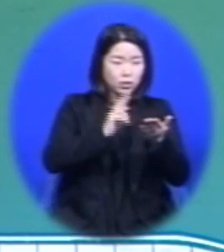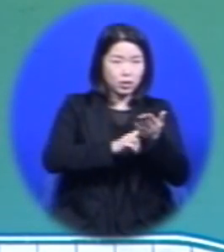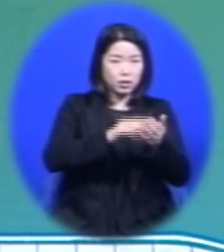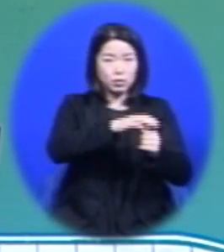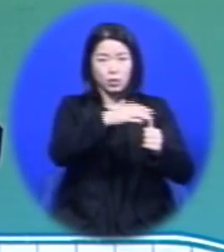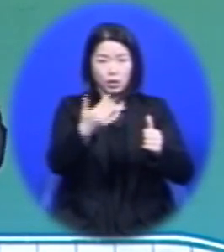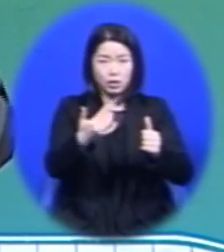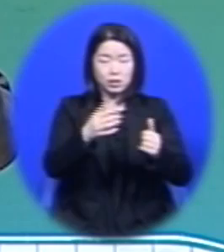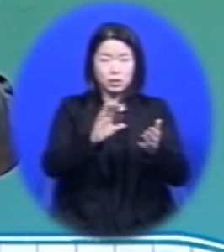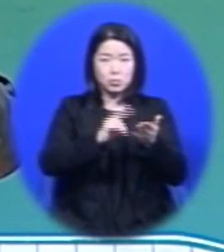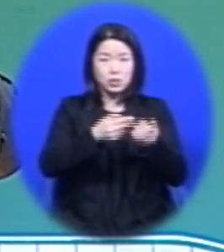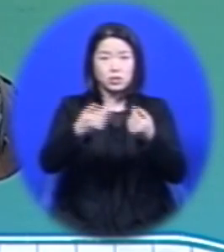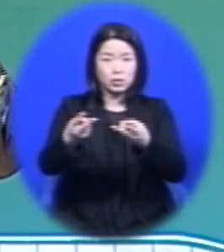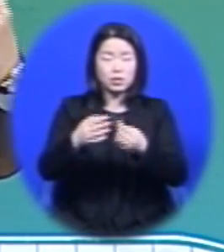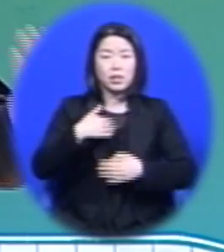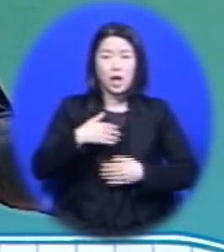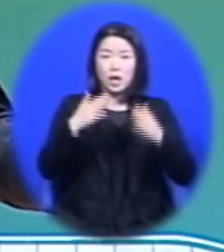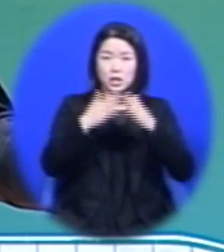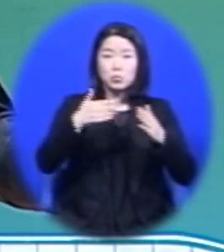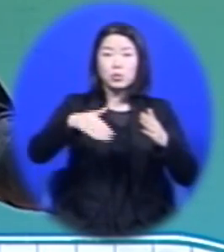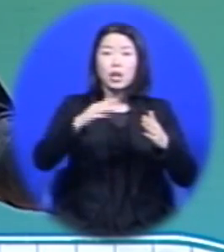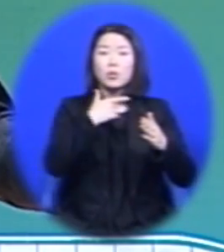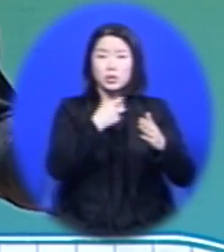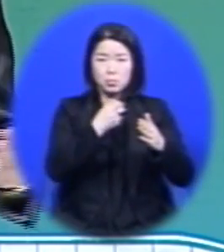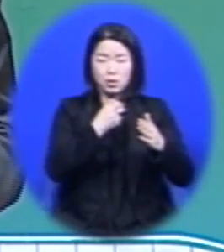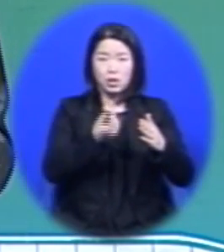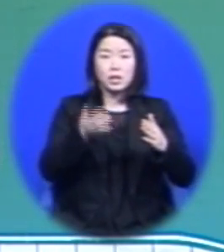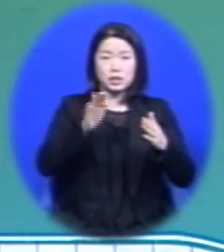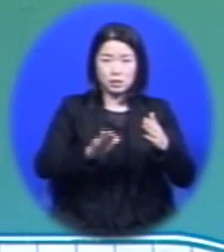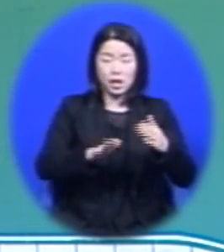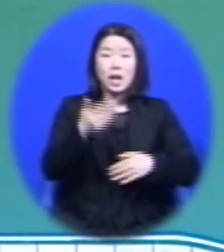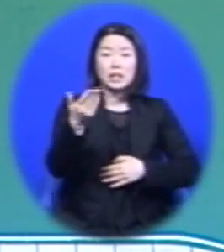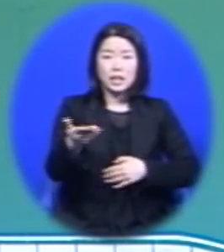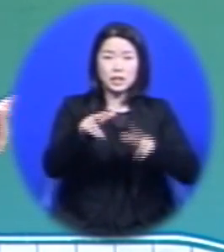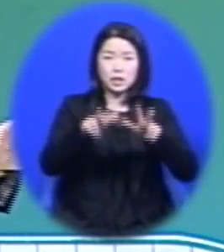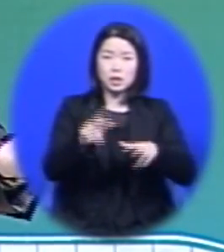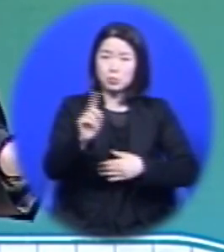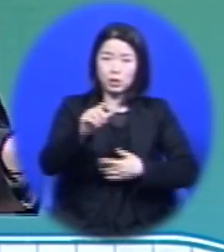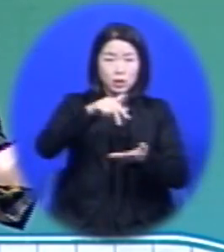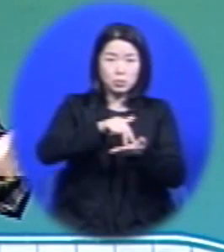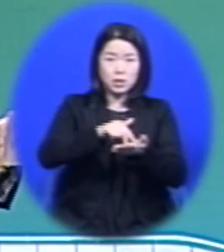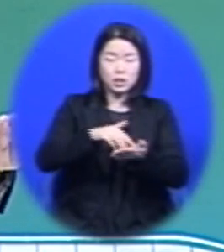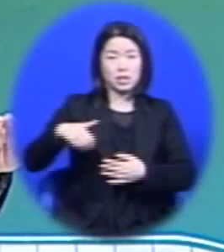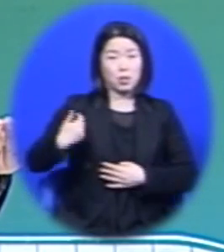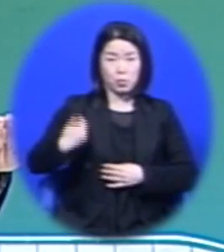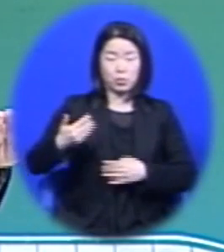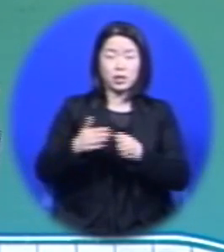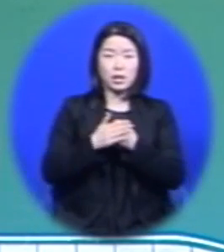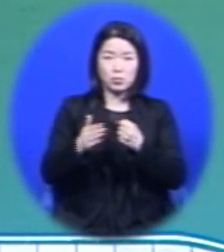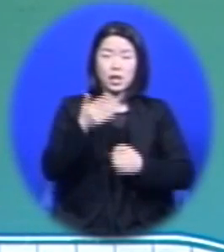내가 집으로 가고 싶습니다. 그러나 당신이 지금 어떤 처지인지 내가 알지 못하기